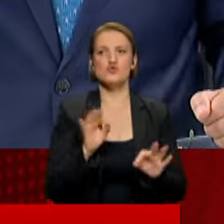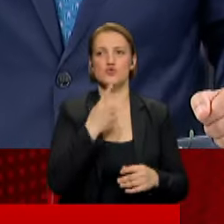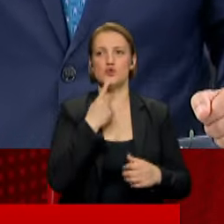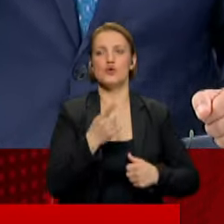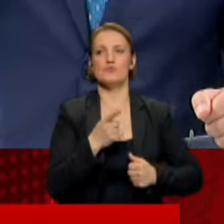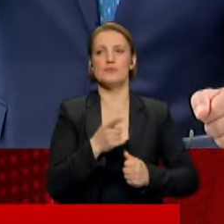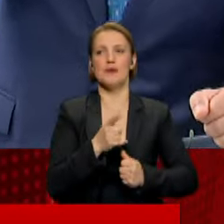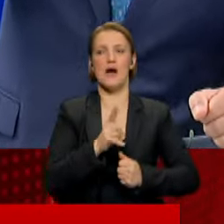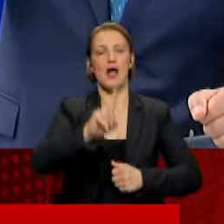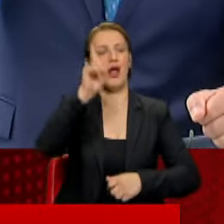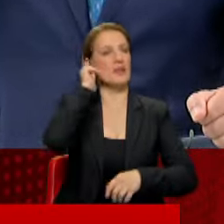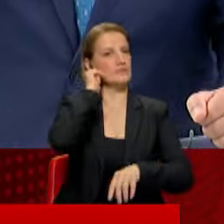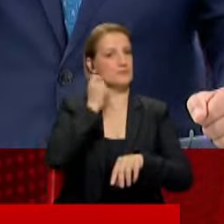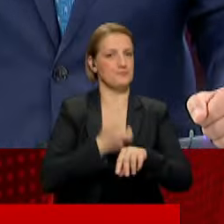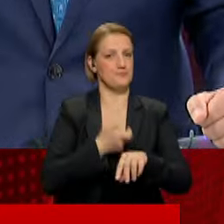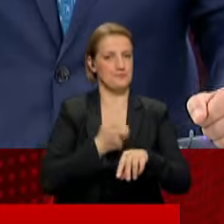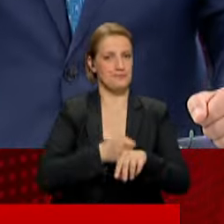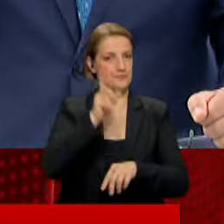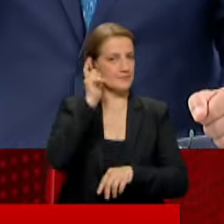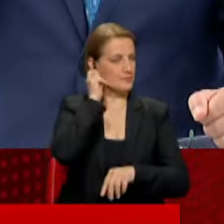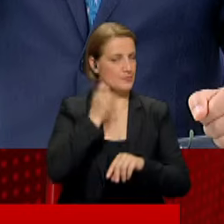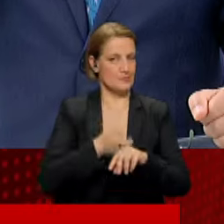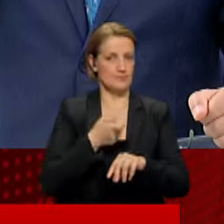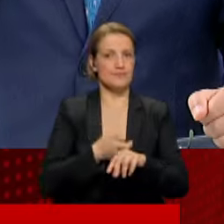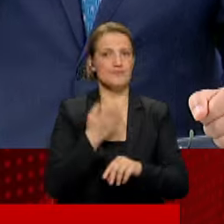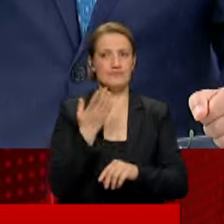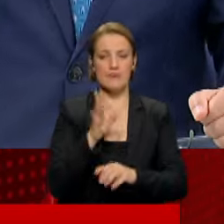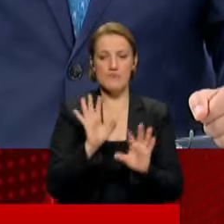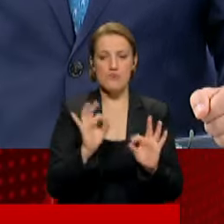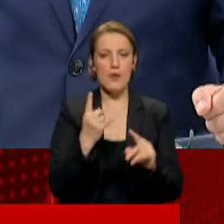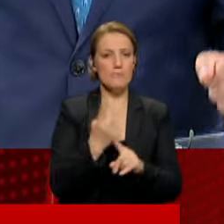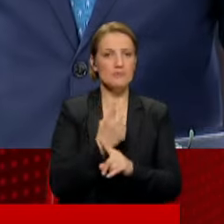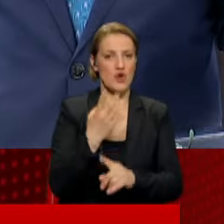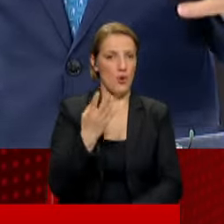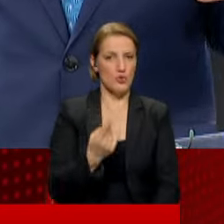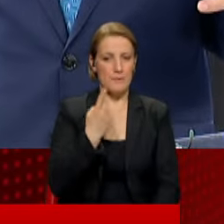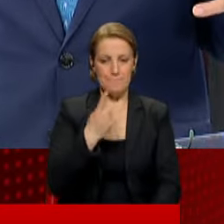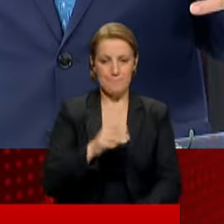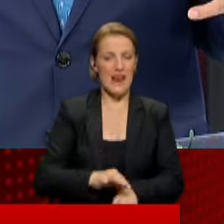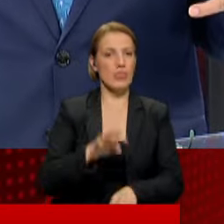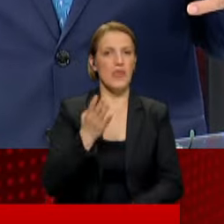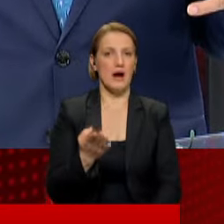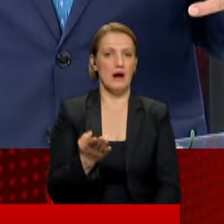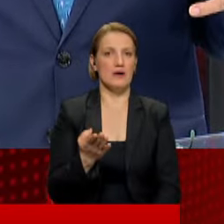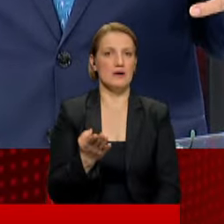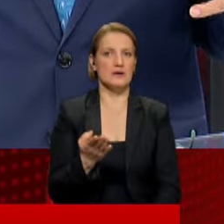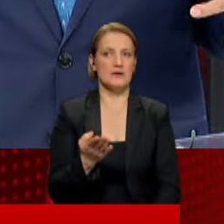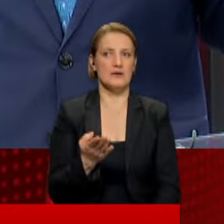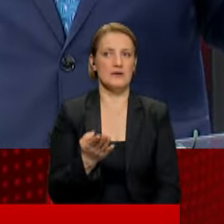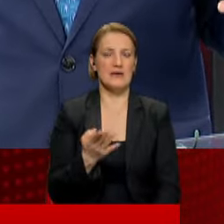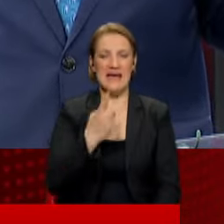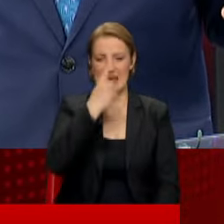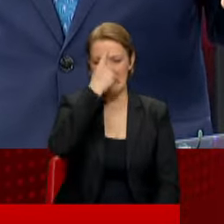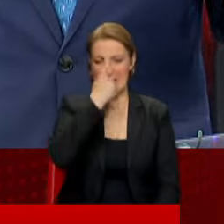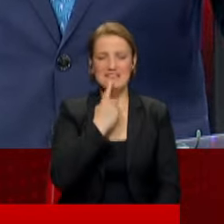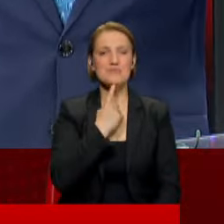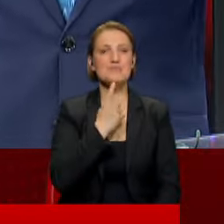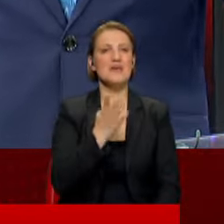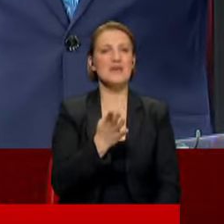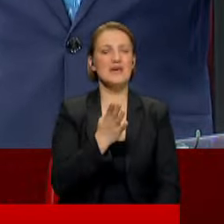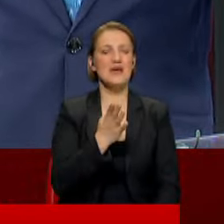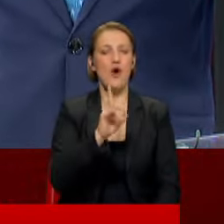söylüyorum şimdi Allah korusun Allah korusun böyle bir şey olduğunda bir anda resmi 16